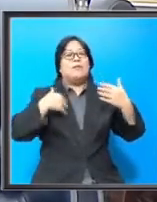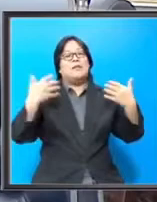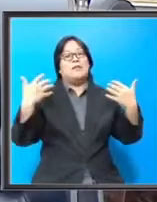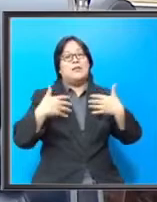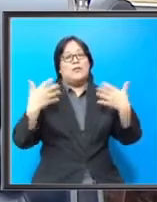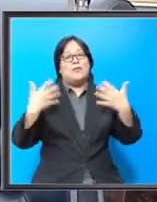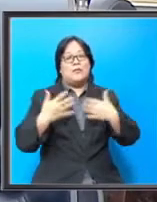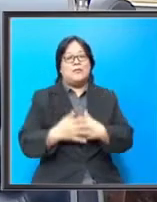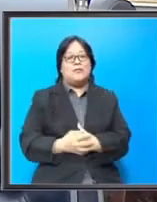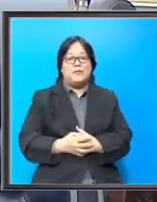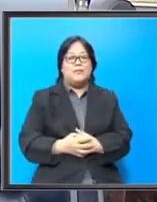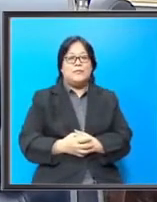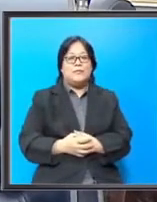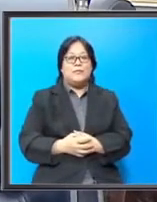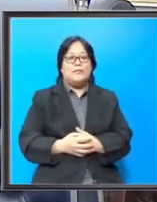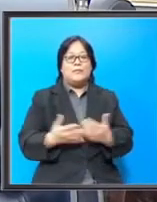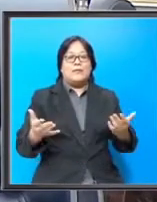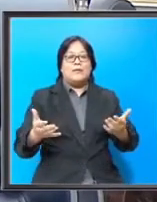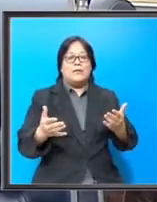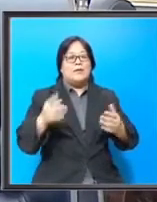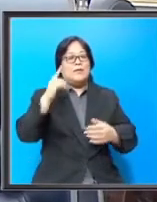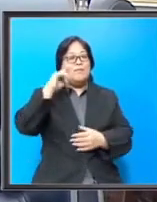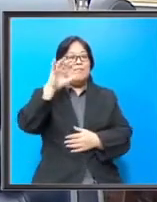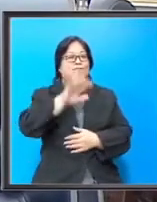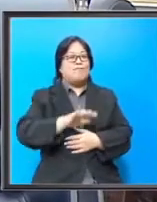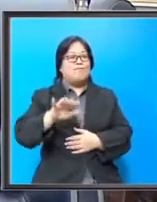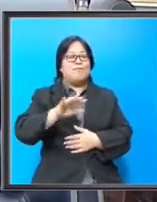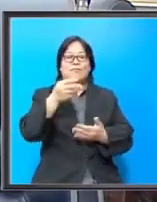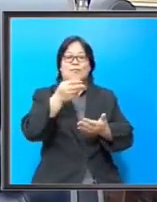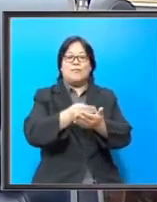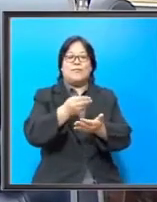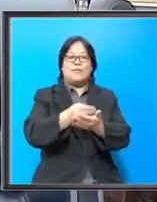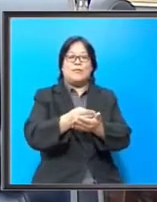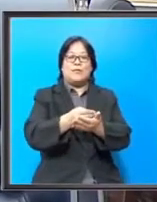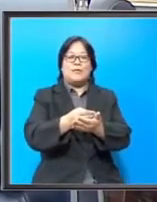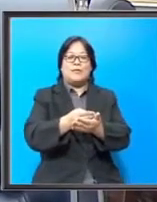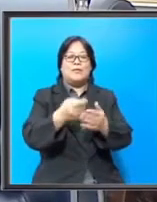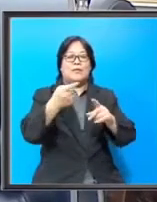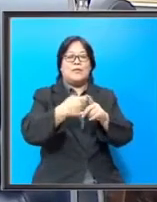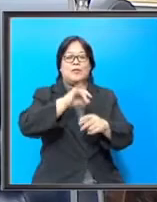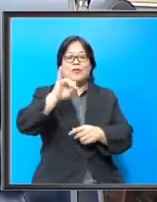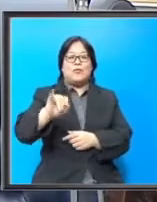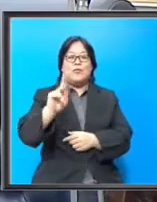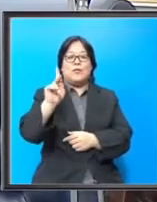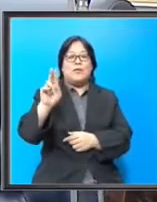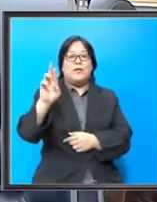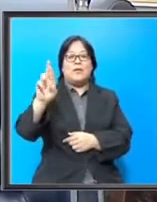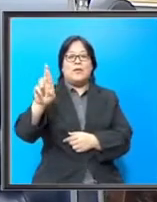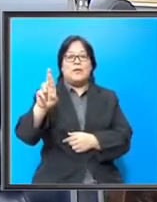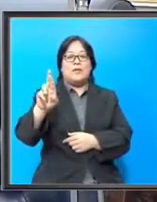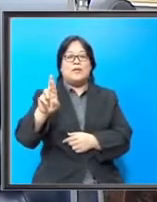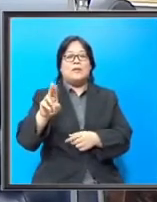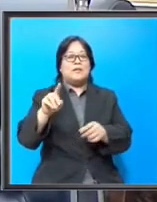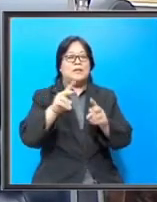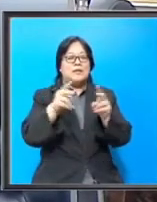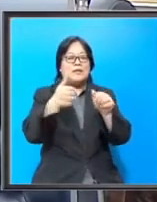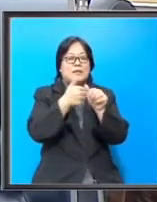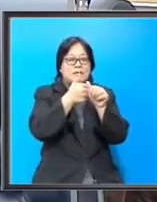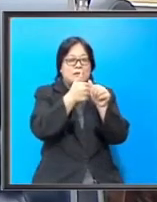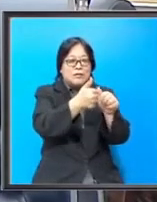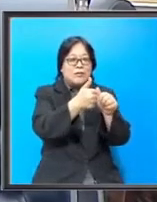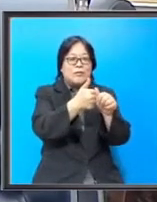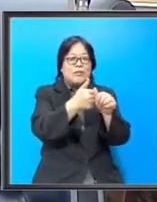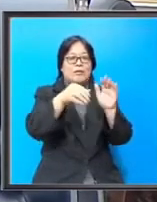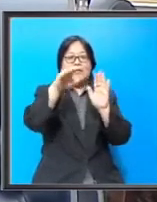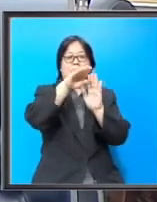aku eh ujuran keuangan yang diuntungkan oleh jkr ini terikat dengan